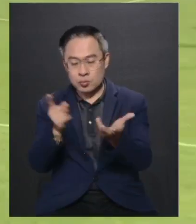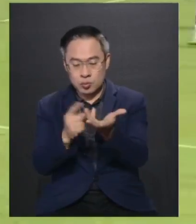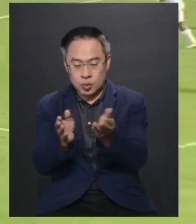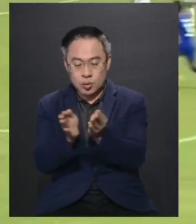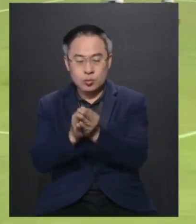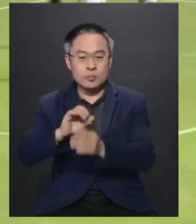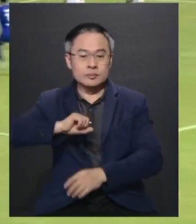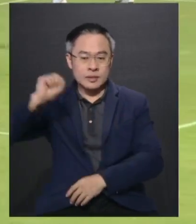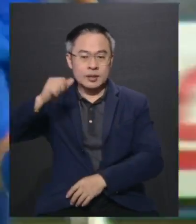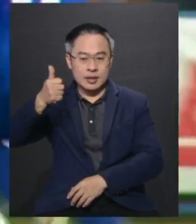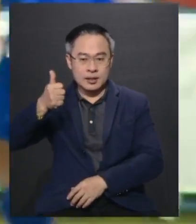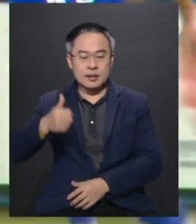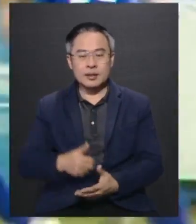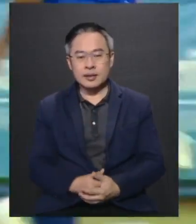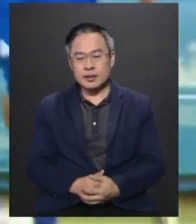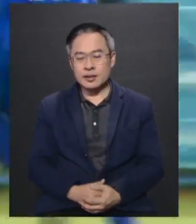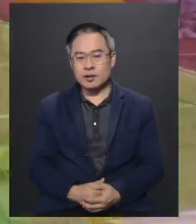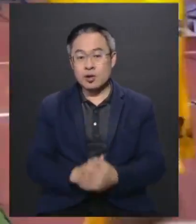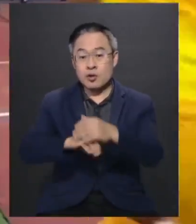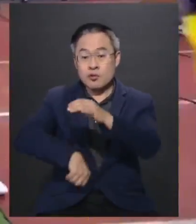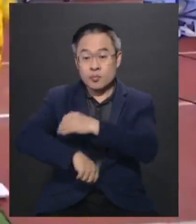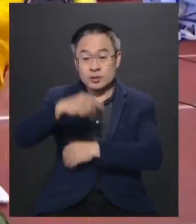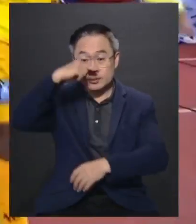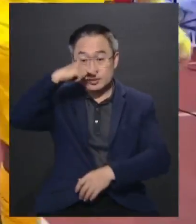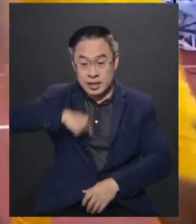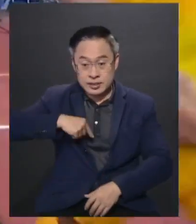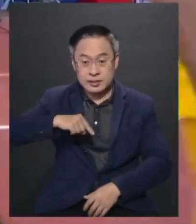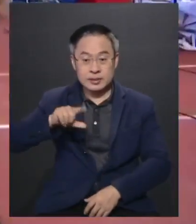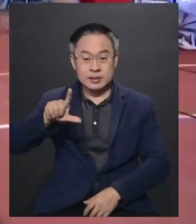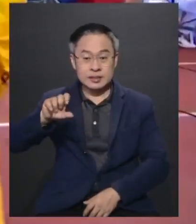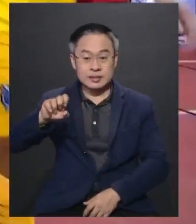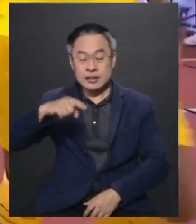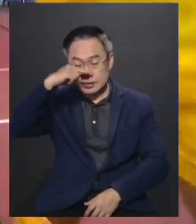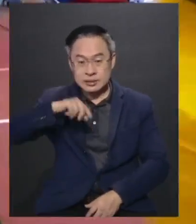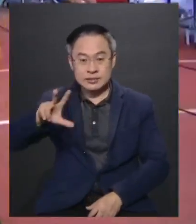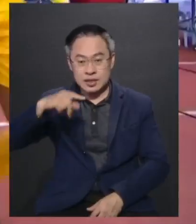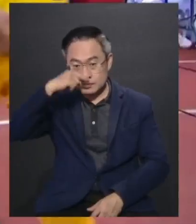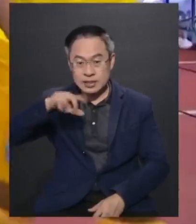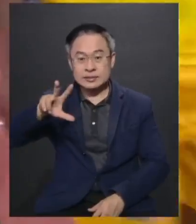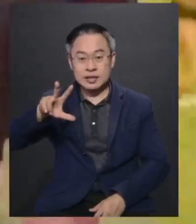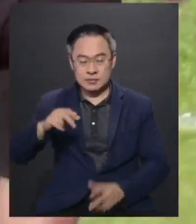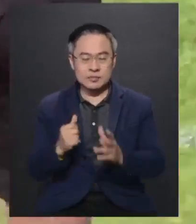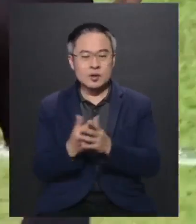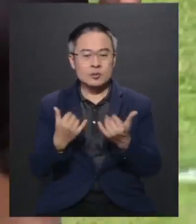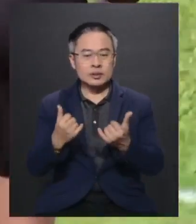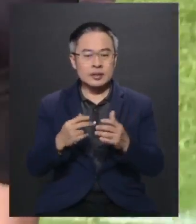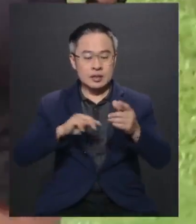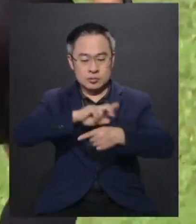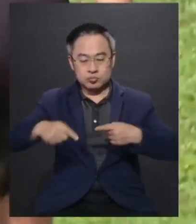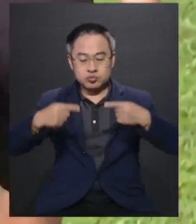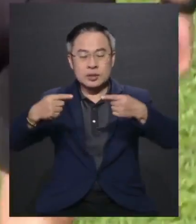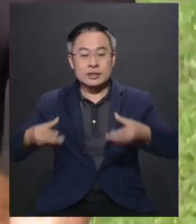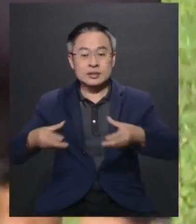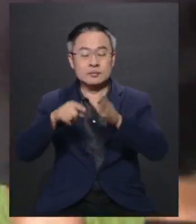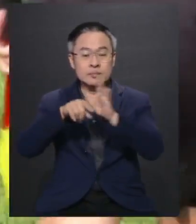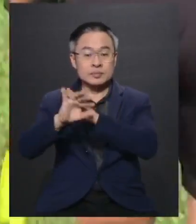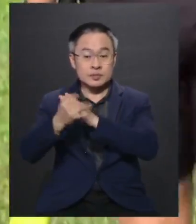อ่ะมาต่อกันที่ฟุตบอลไทยลีก 3รอบชิงชนะเลิศนัดที่ 2กันบ้างนะคะก็เล่นกันที่สนามอบจจันทบุรีค่ะเจ้าถิ่นจันทบุรี